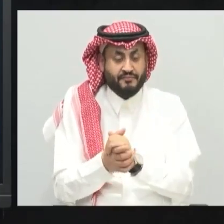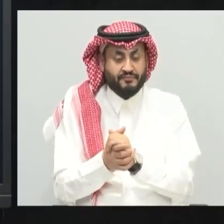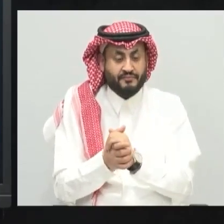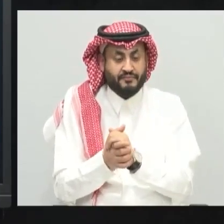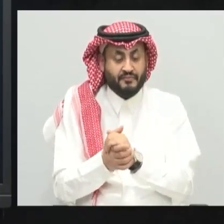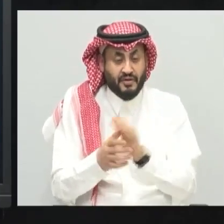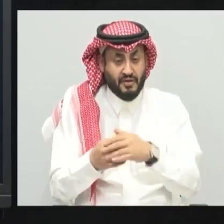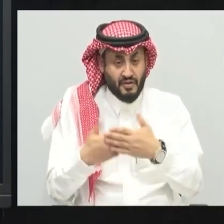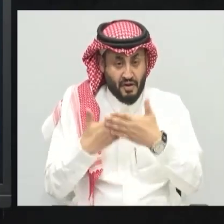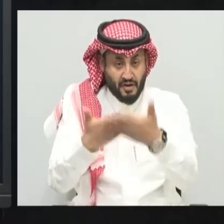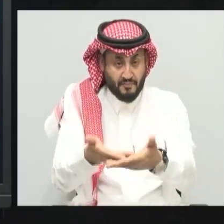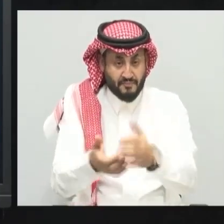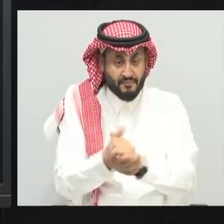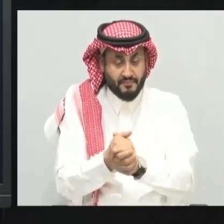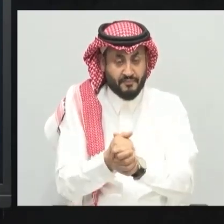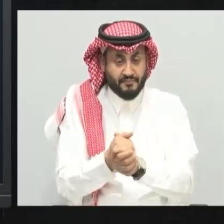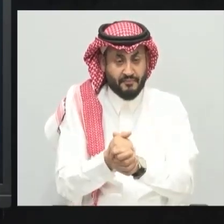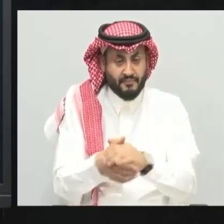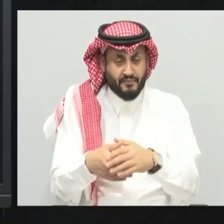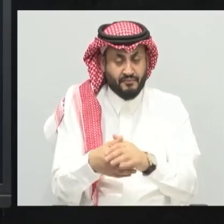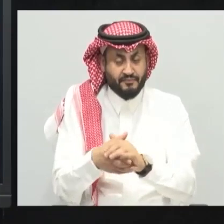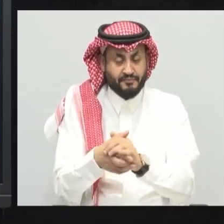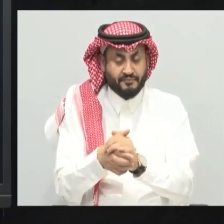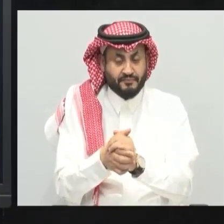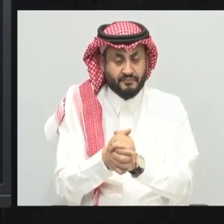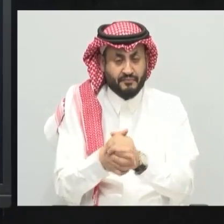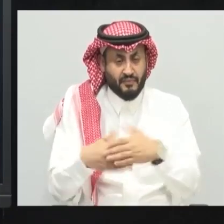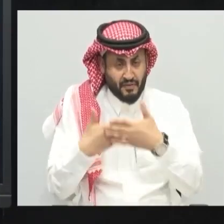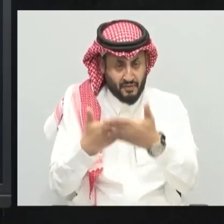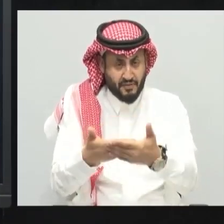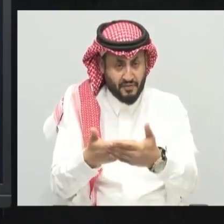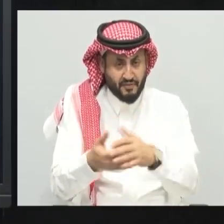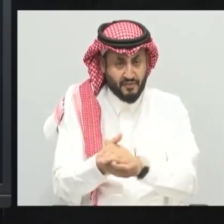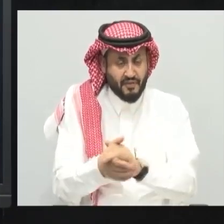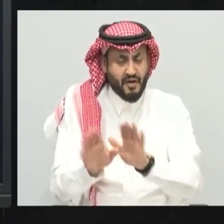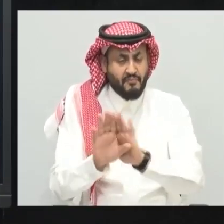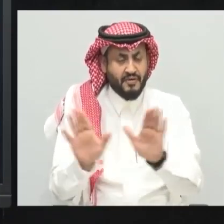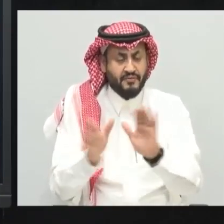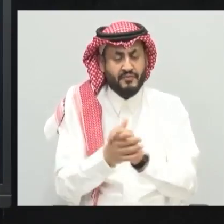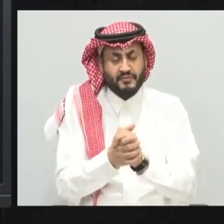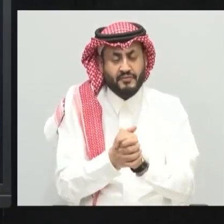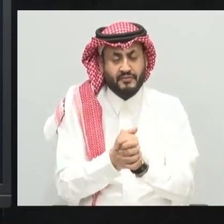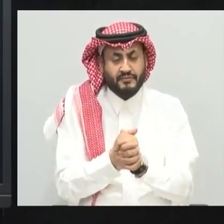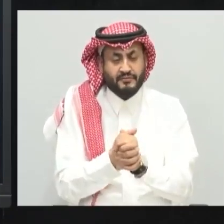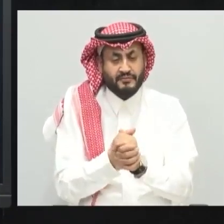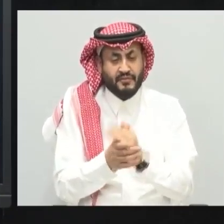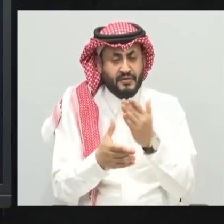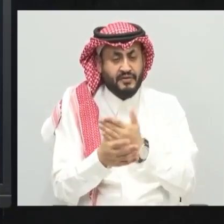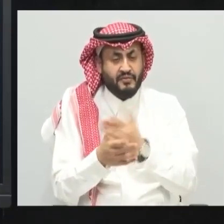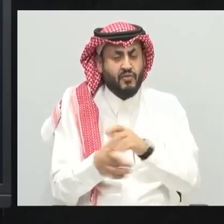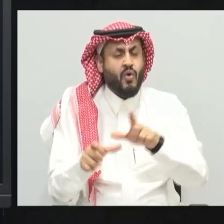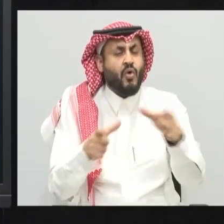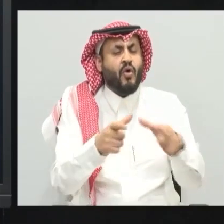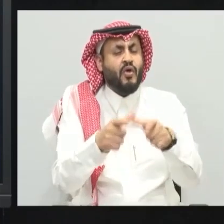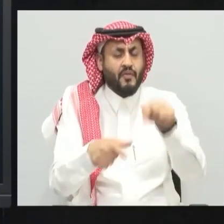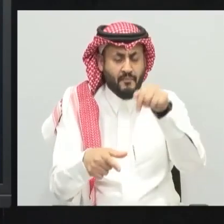ان تبداوا و تنطلقوا فقط لا شيء غير ذلك لان كل ما تريدونه